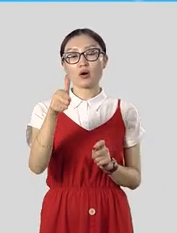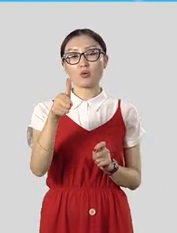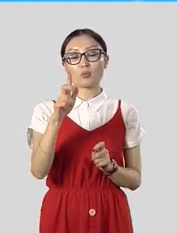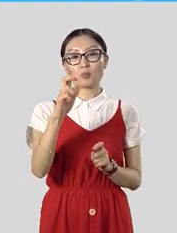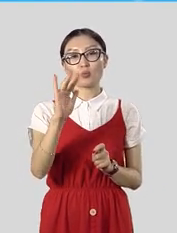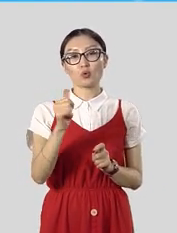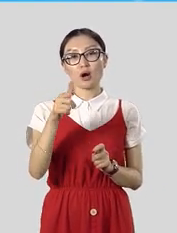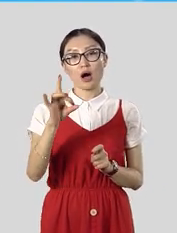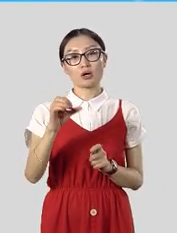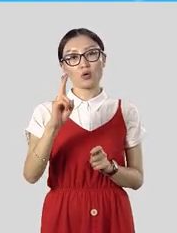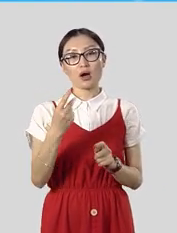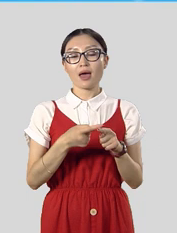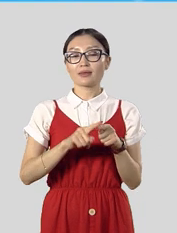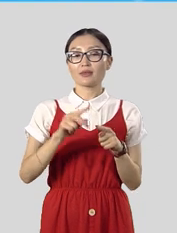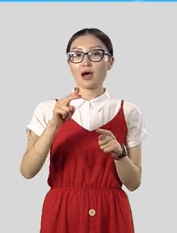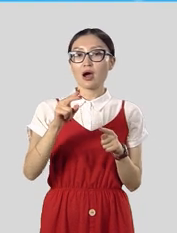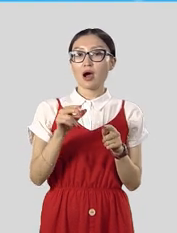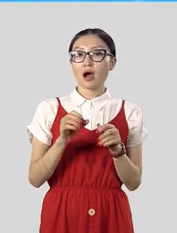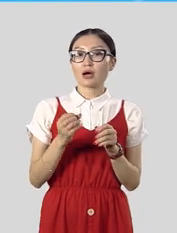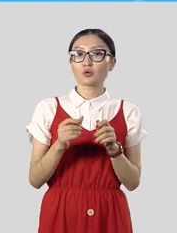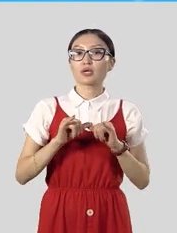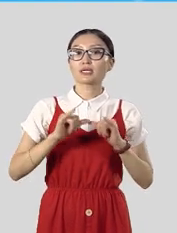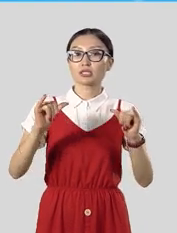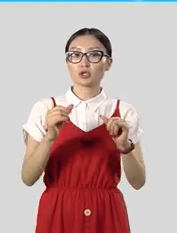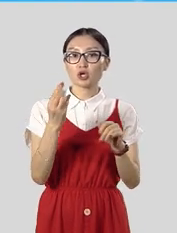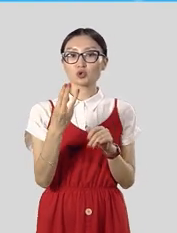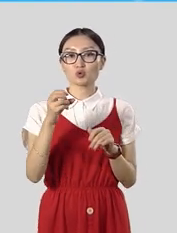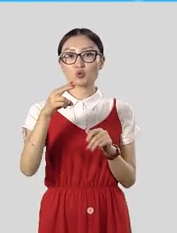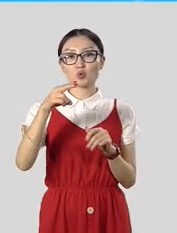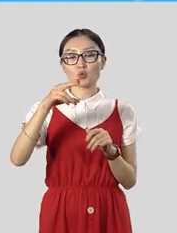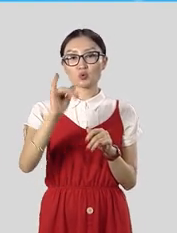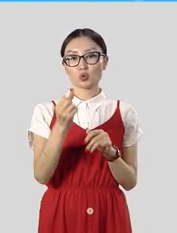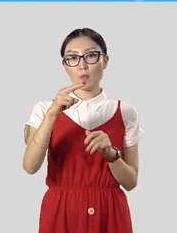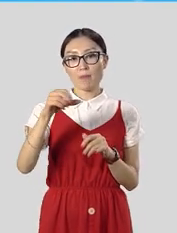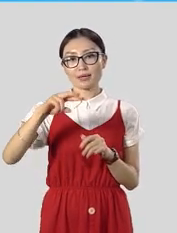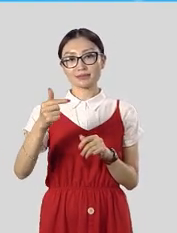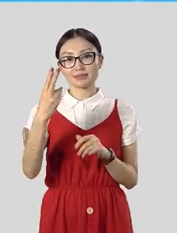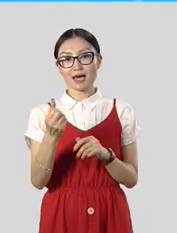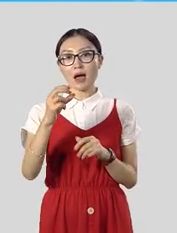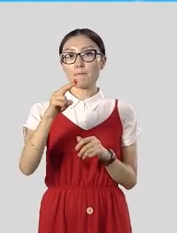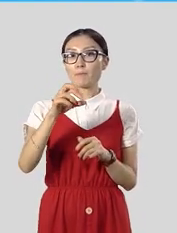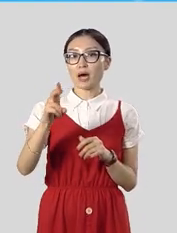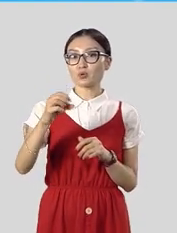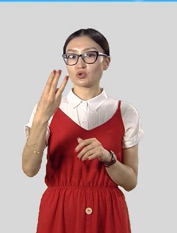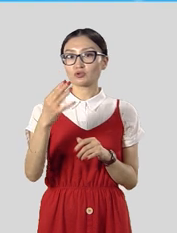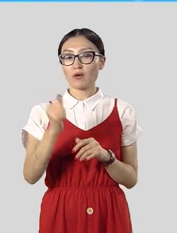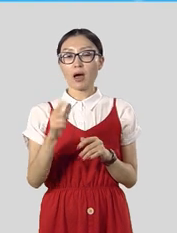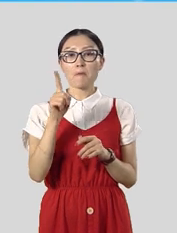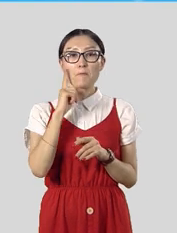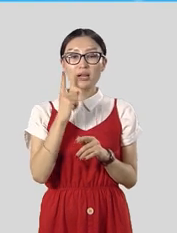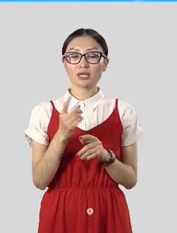почка, которая растет, и у нее образуются щупальца и подошва. Молодая